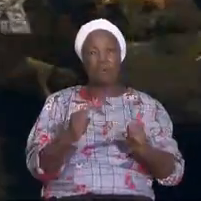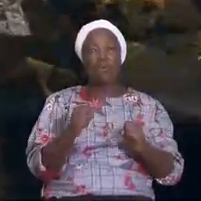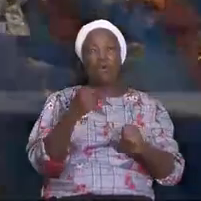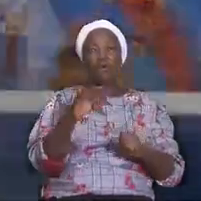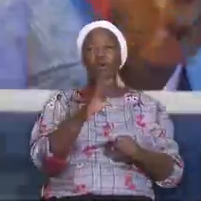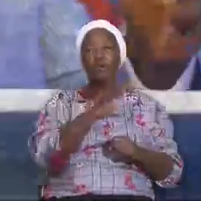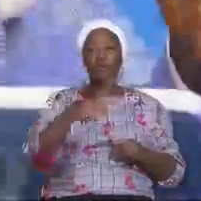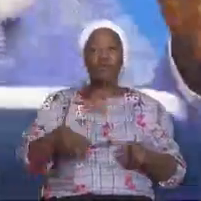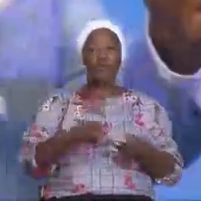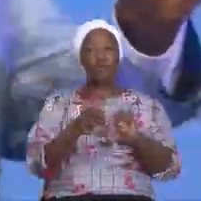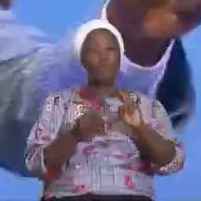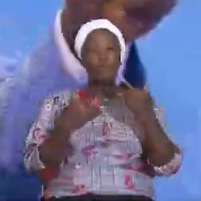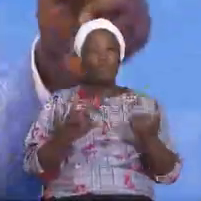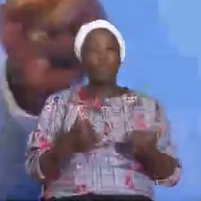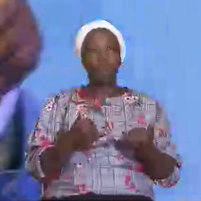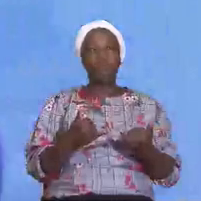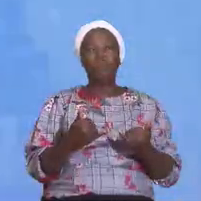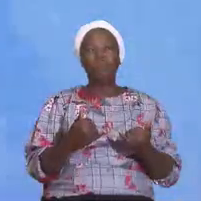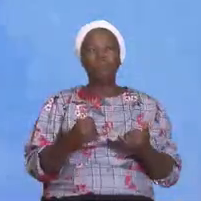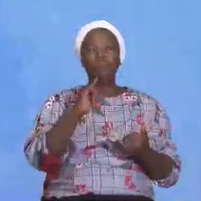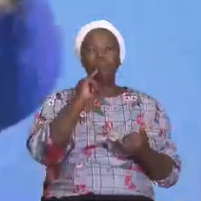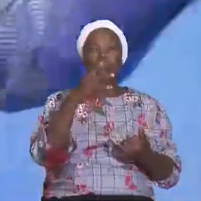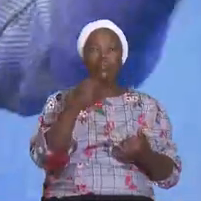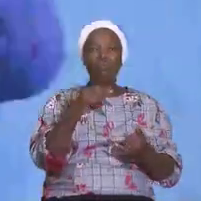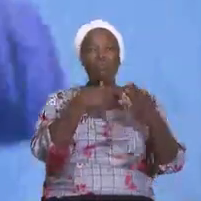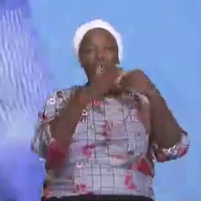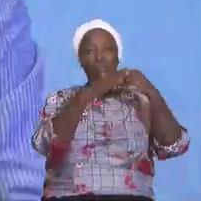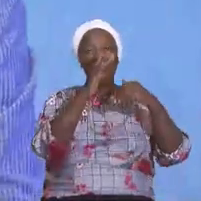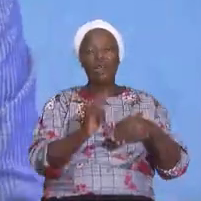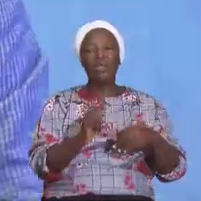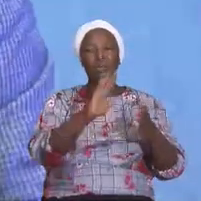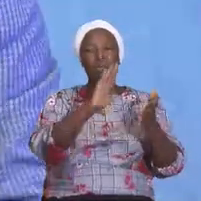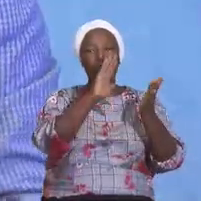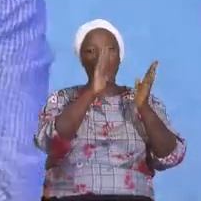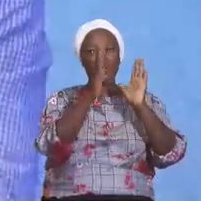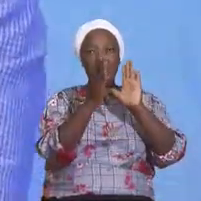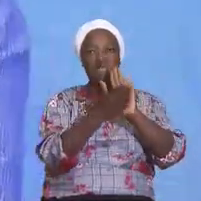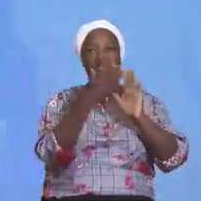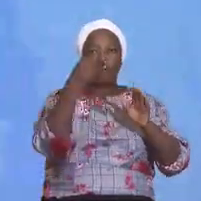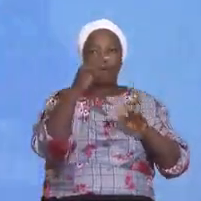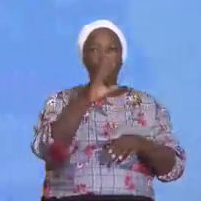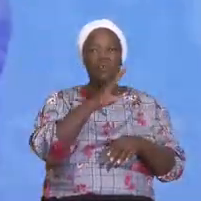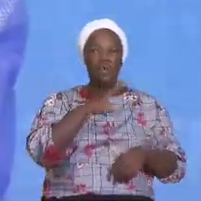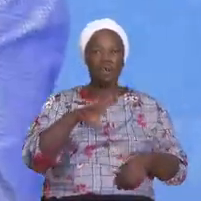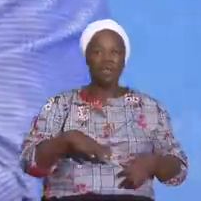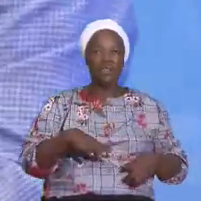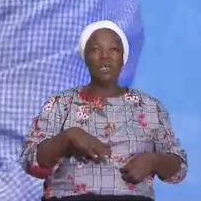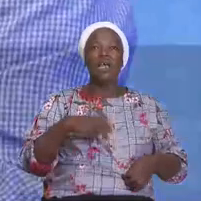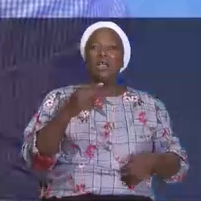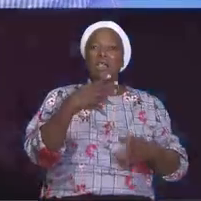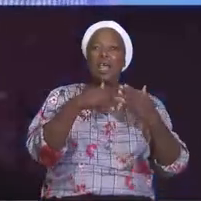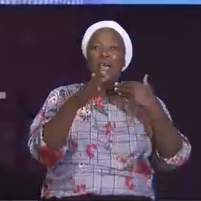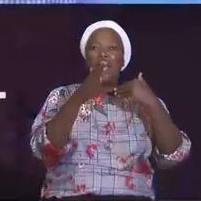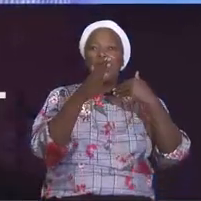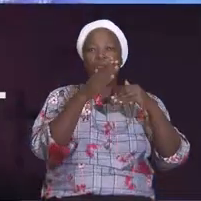ça viendra au nom de Jésus. Ça, c'est la puissance de guérison de Christ. Deuxième point maintenant, la présence